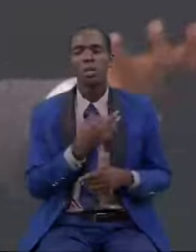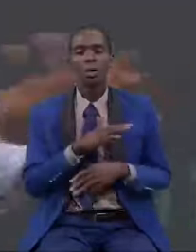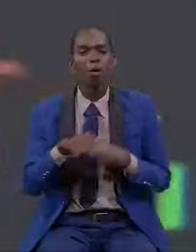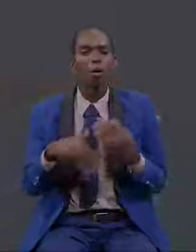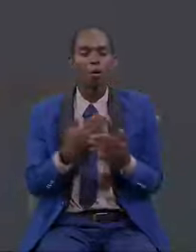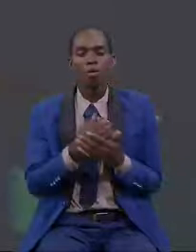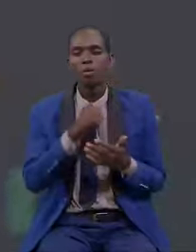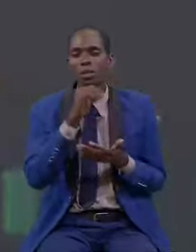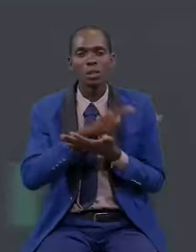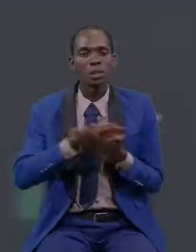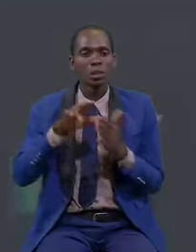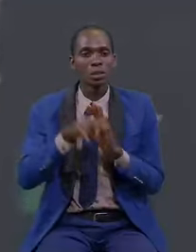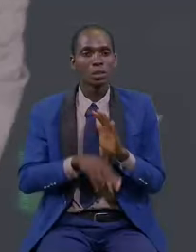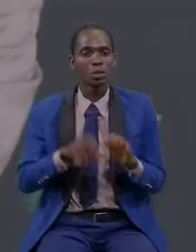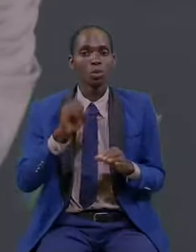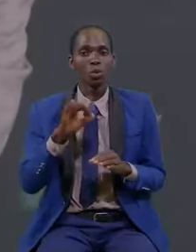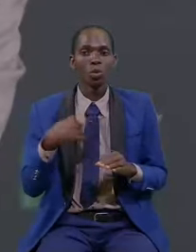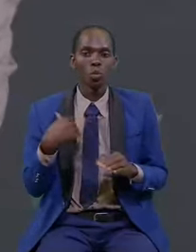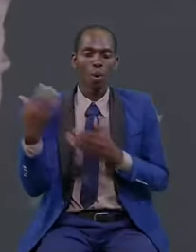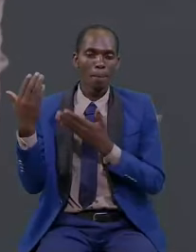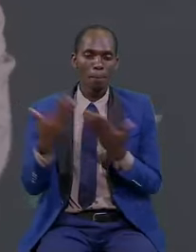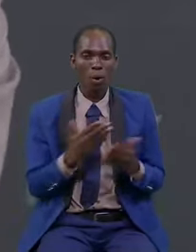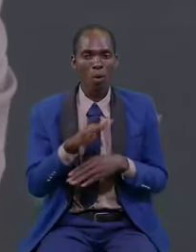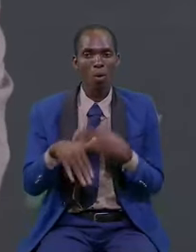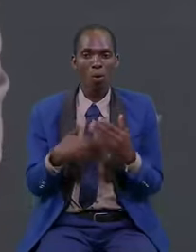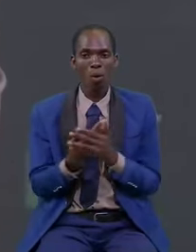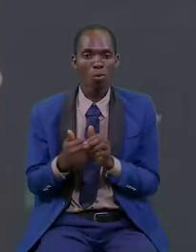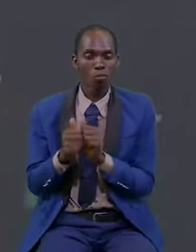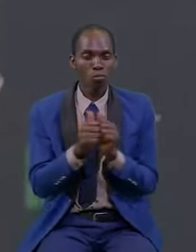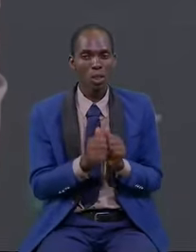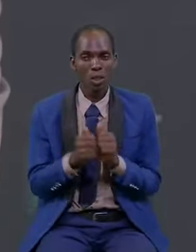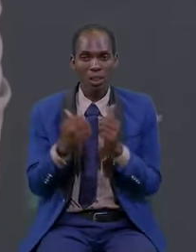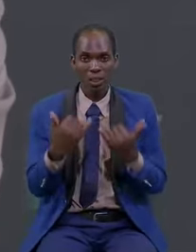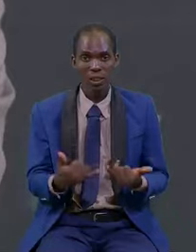toute impureté dont nous combinons tout. Il est